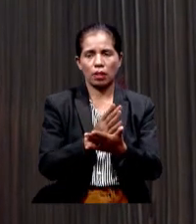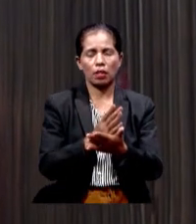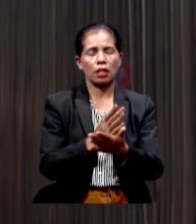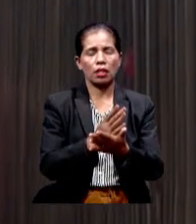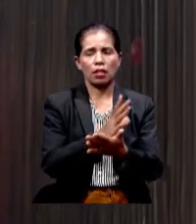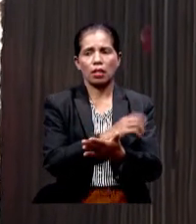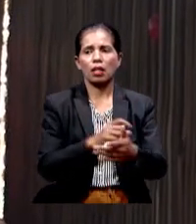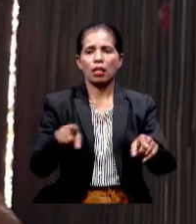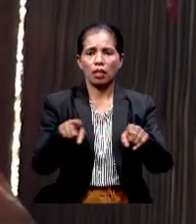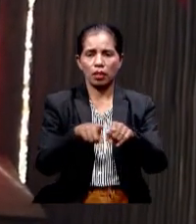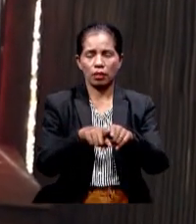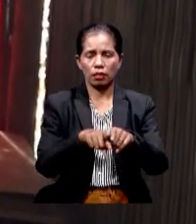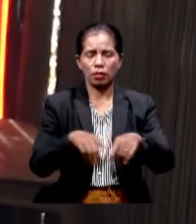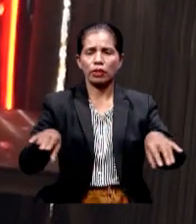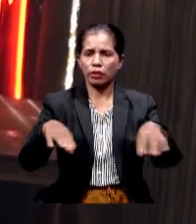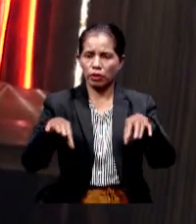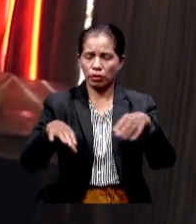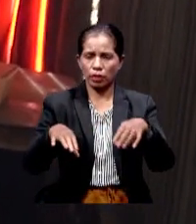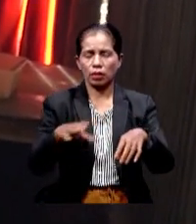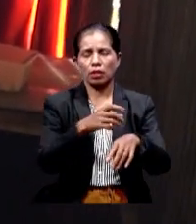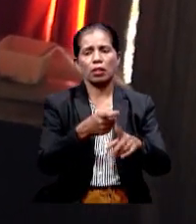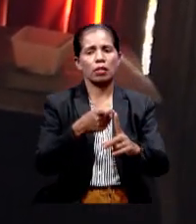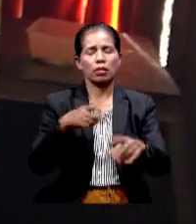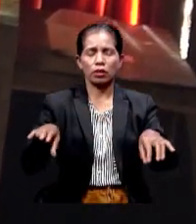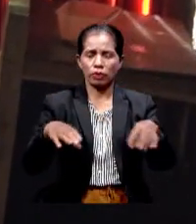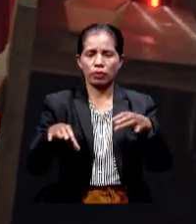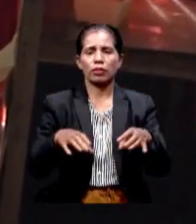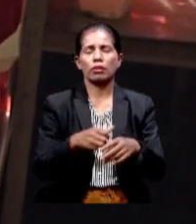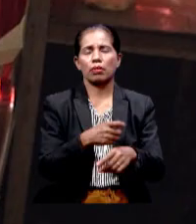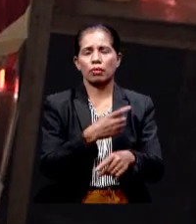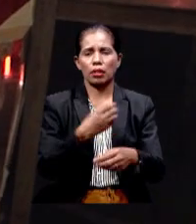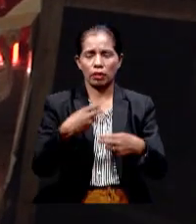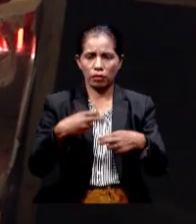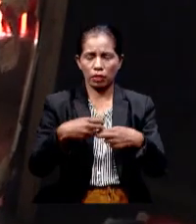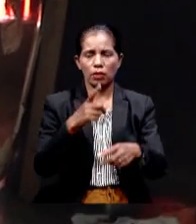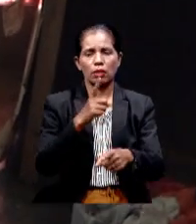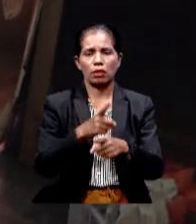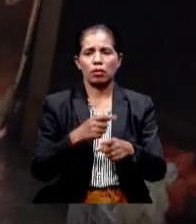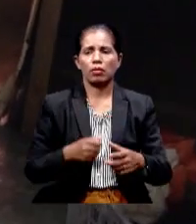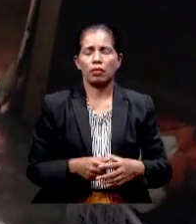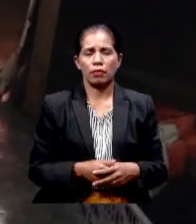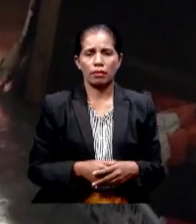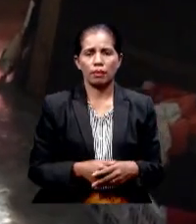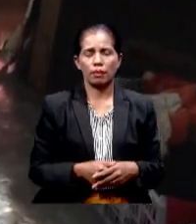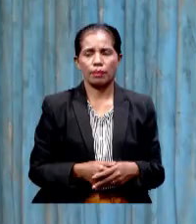Tia ansa servisu servisu kafe ne mende servisu ansa osila iha osila